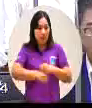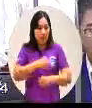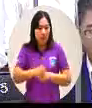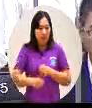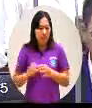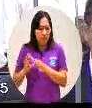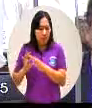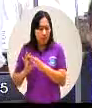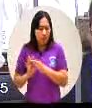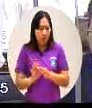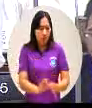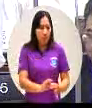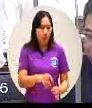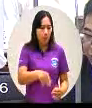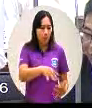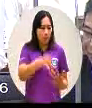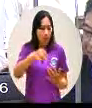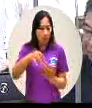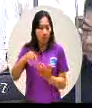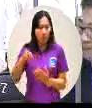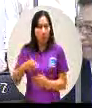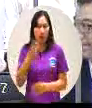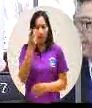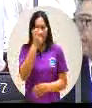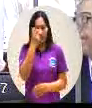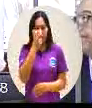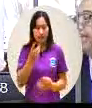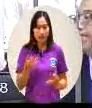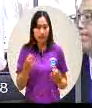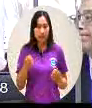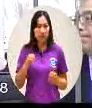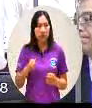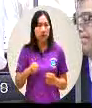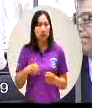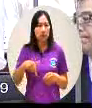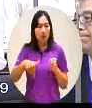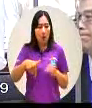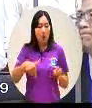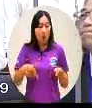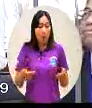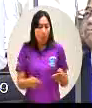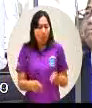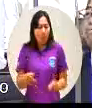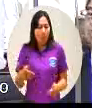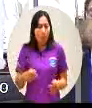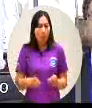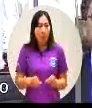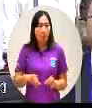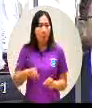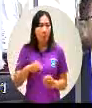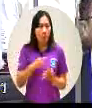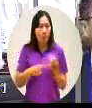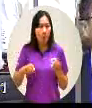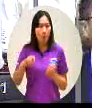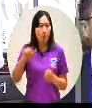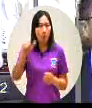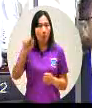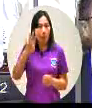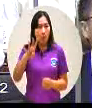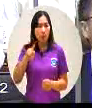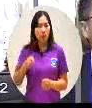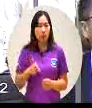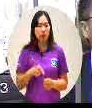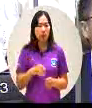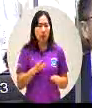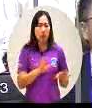测哈，那是包括54种的光化学哈的一个先驱物质哈，还有52种的一个有害有机物。